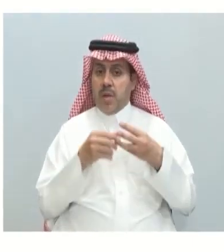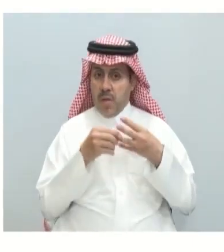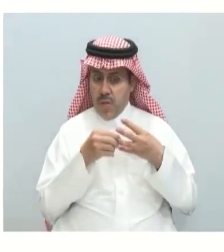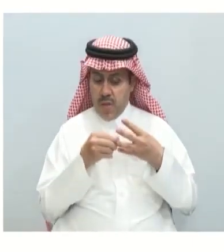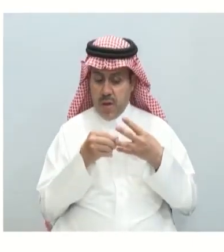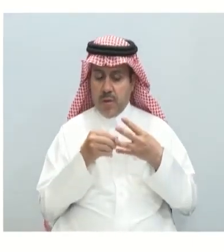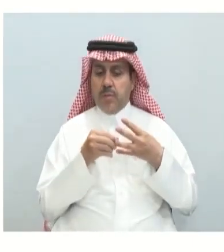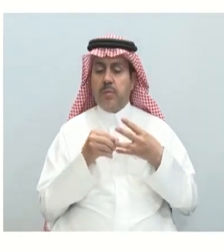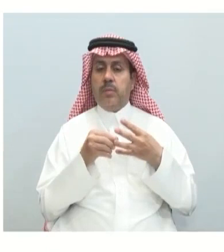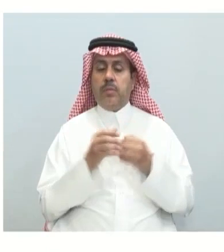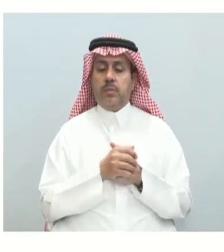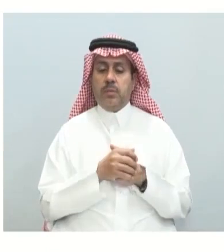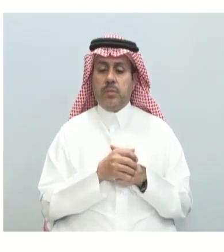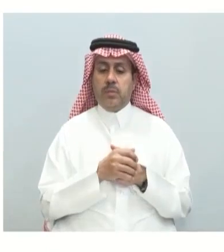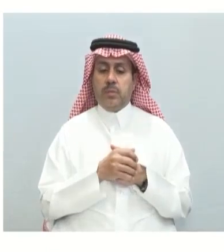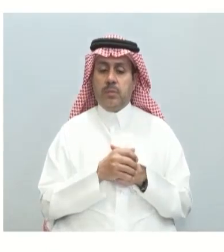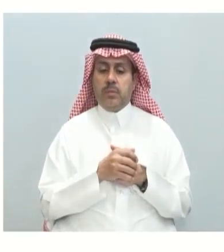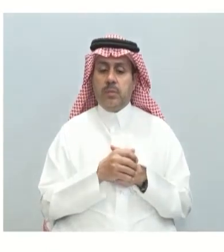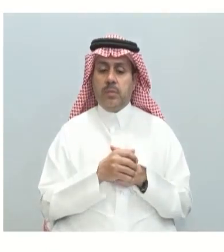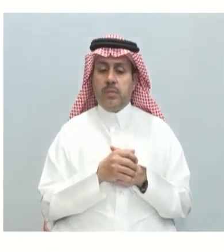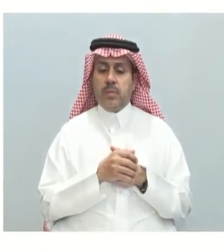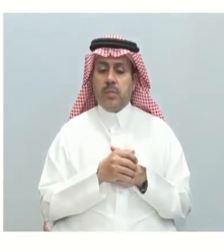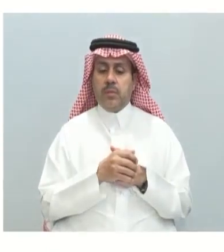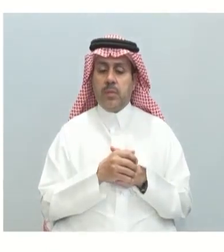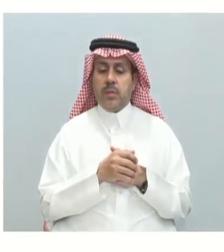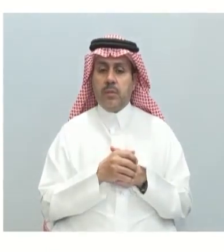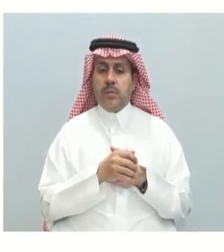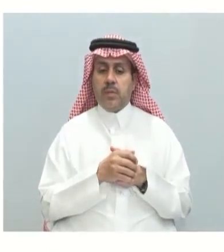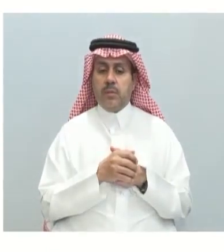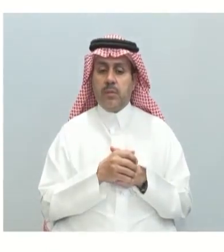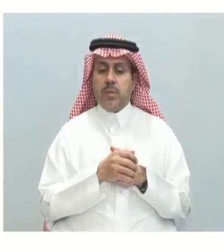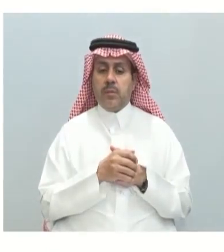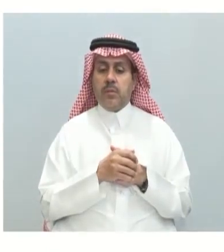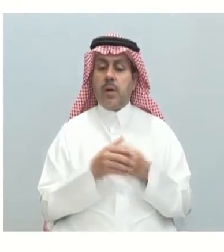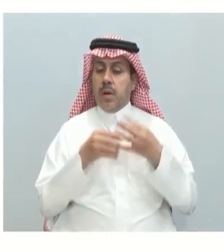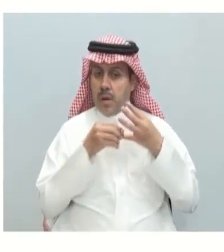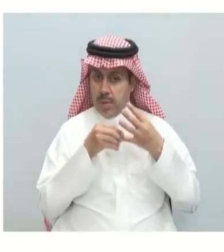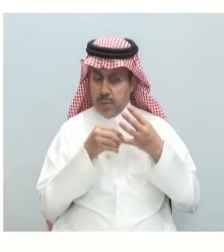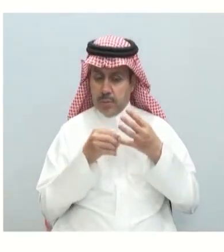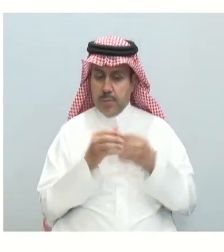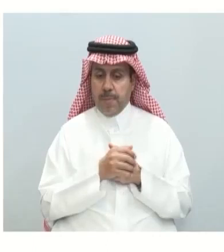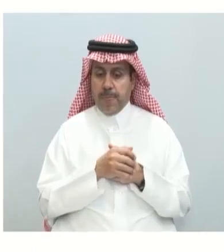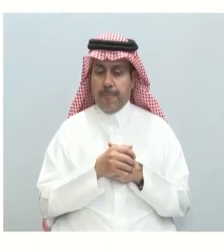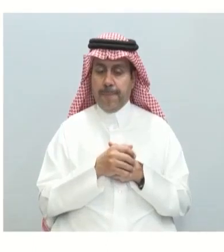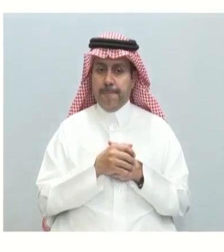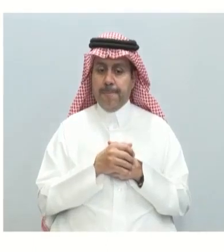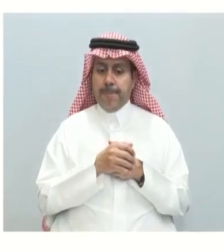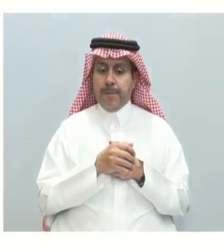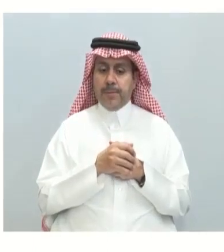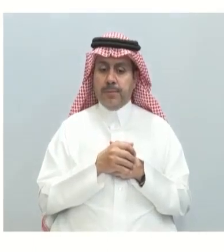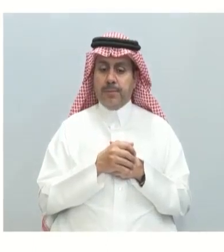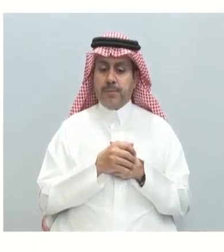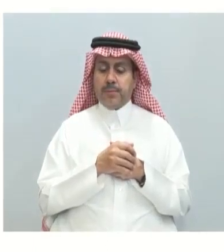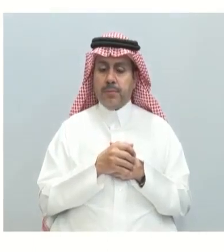قوله واما ينزغنك من الشيطان نزغ فاستعذ بالله في قوله تعالى ان الذين اتقوا اذا